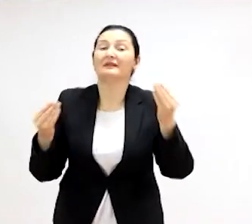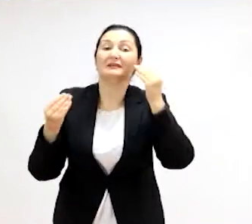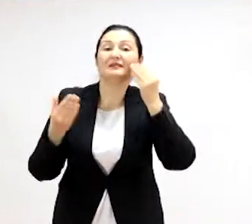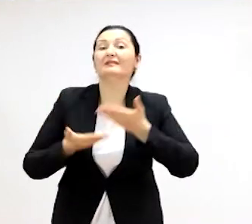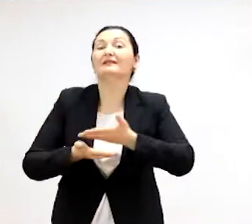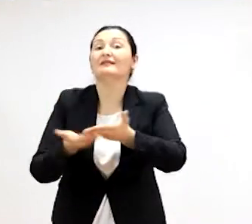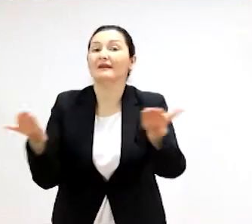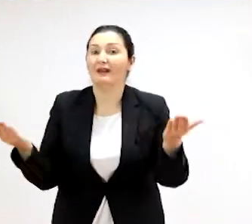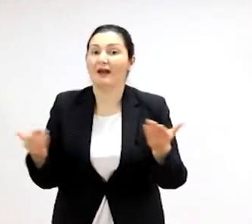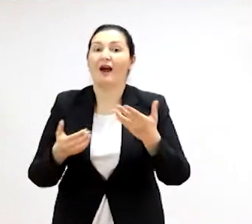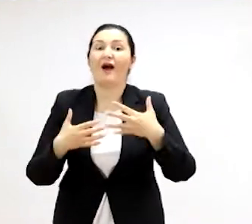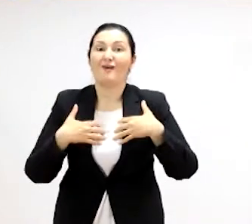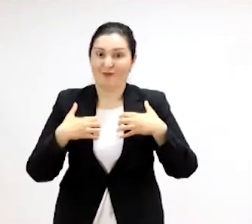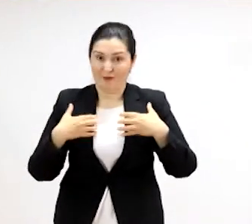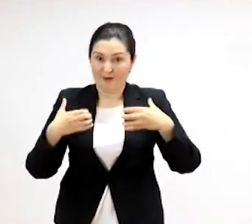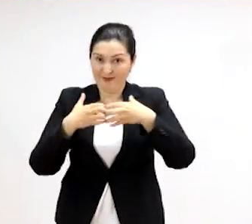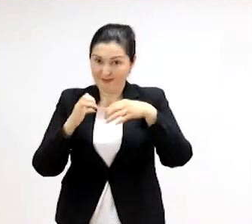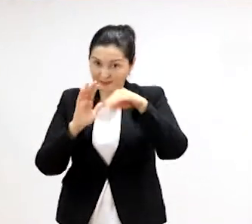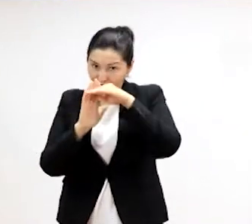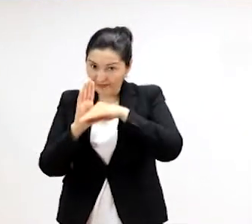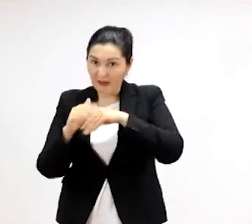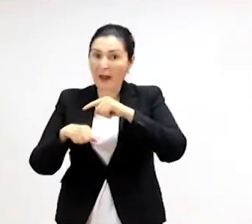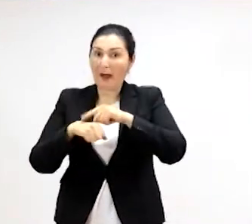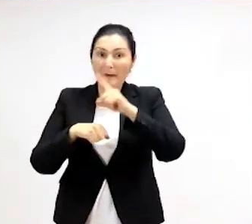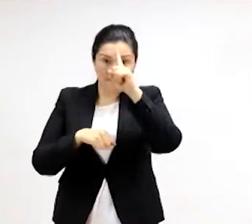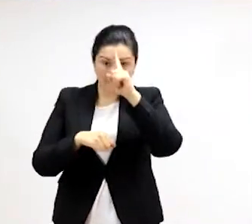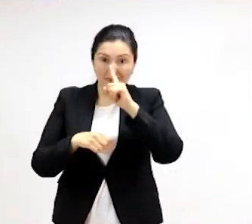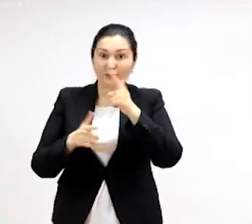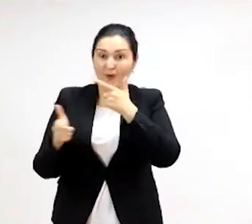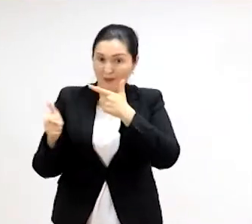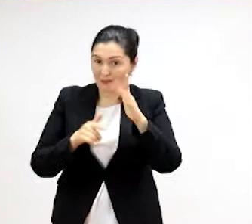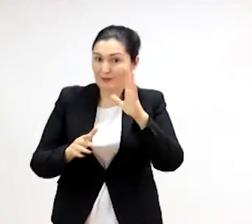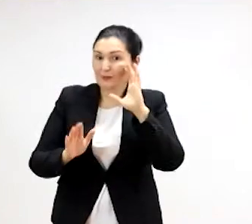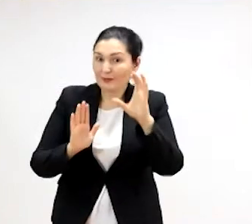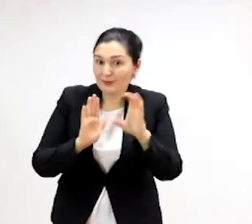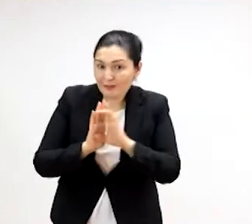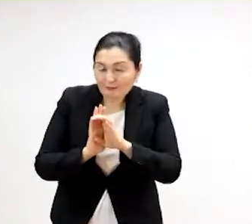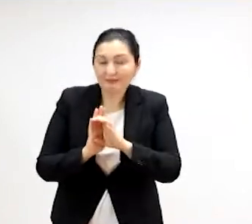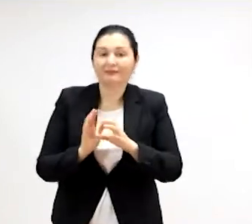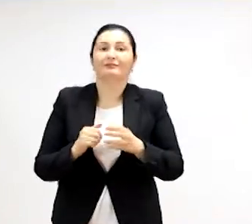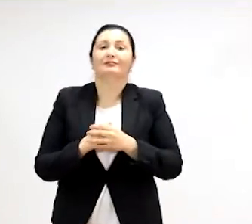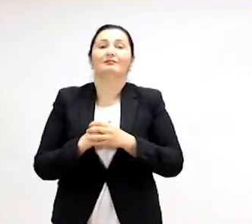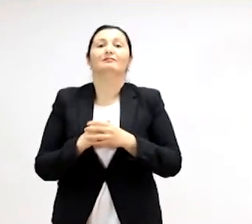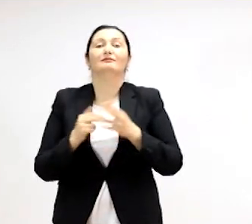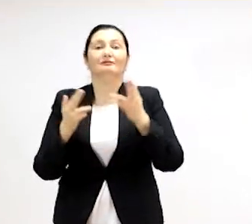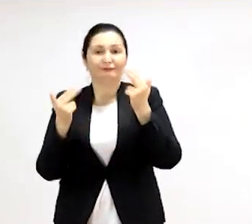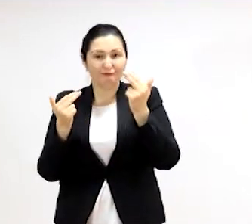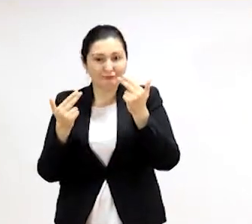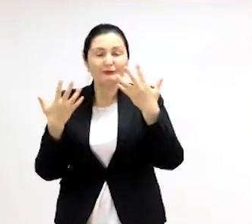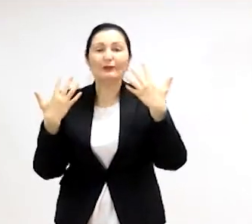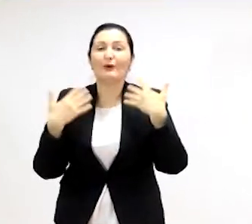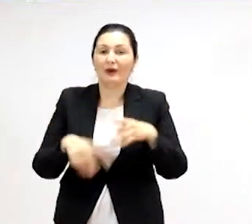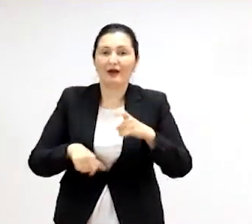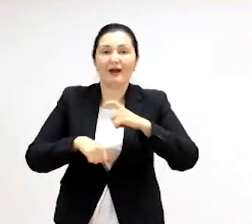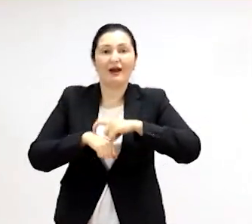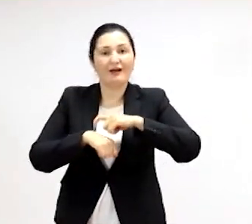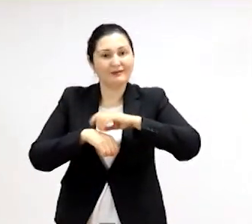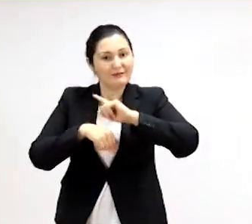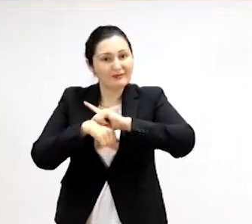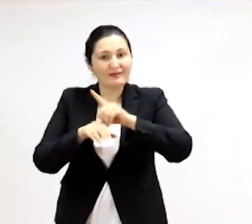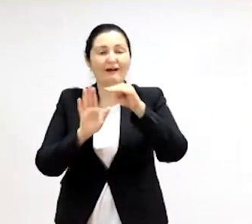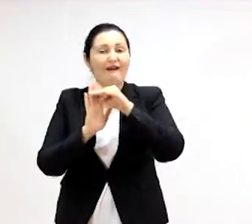ҳайвонҳо реҷаро пас аз як моҳ қабул мекунанд? Ой, ба фикри ман ҳайвонҳо аллакай реҷаи рӯзи